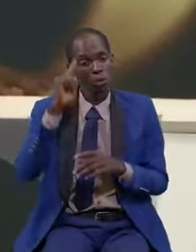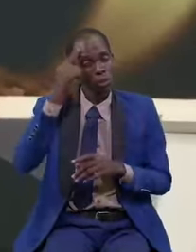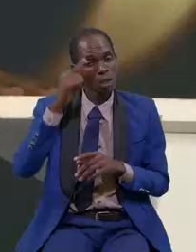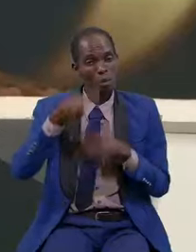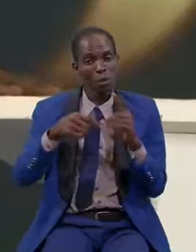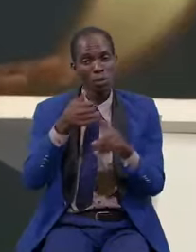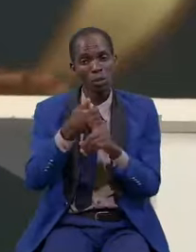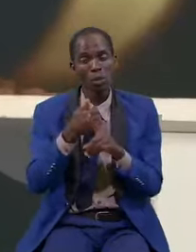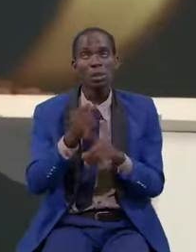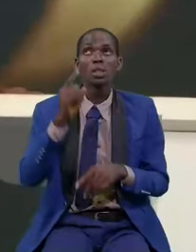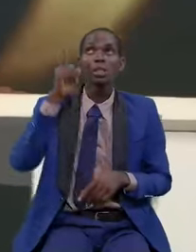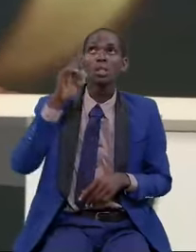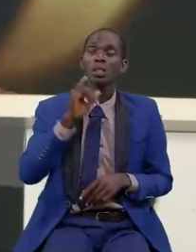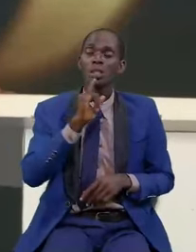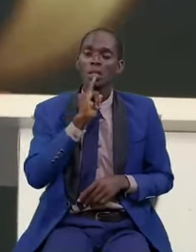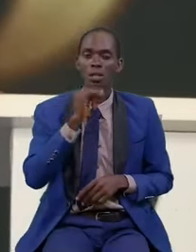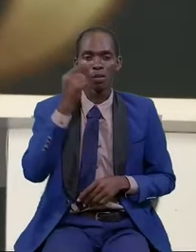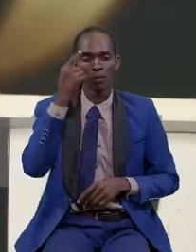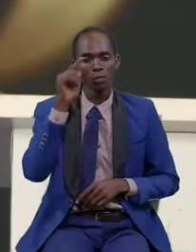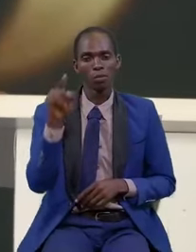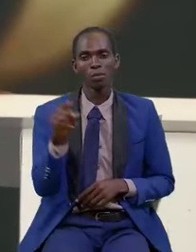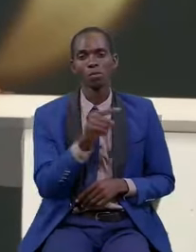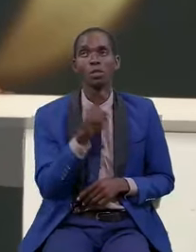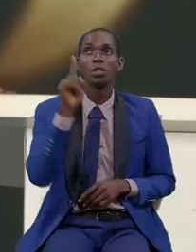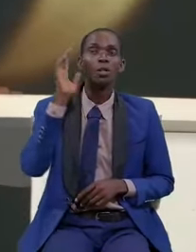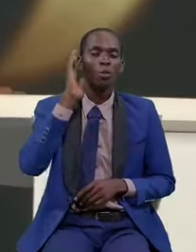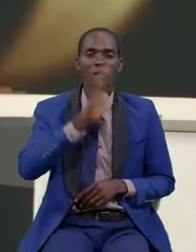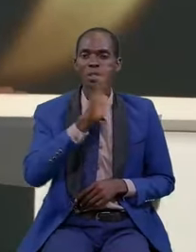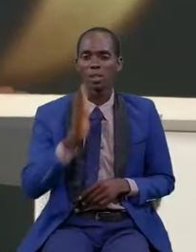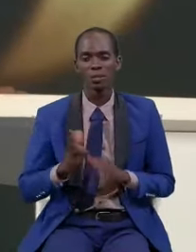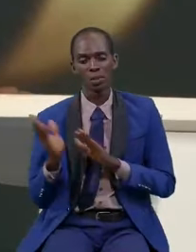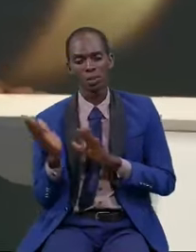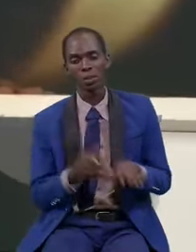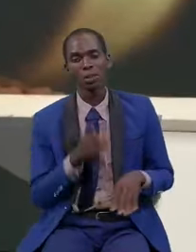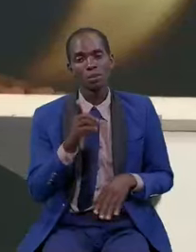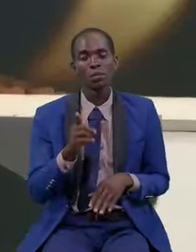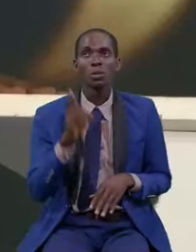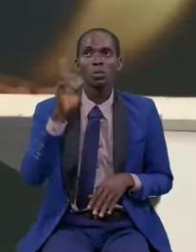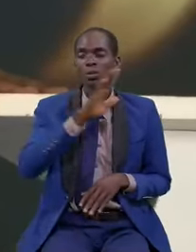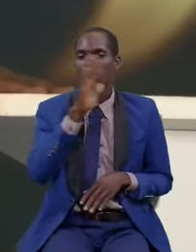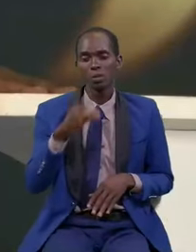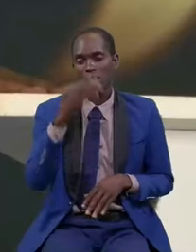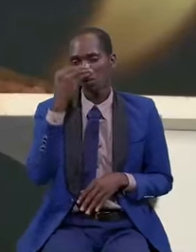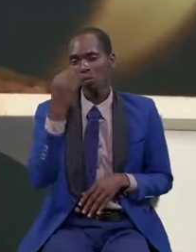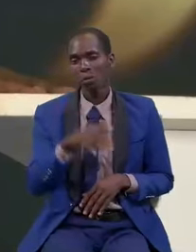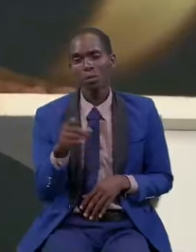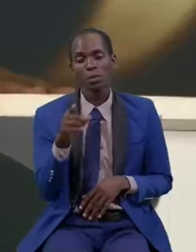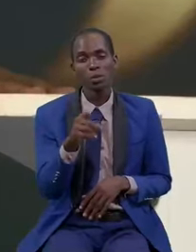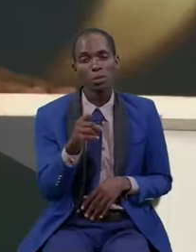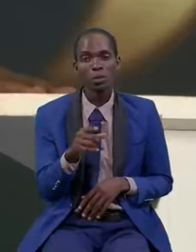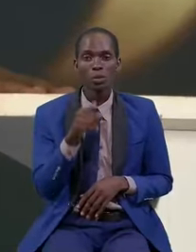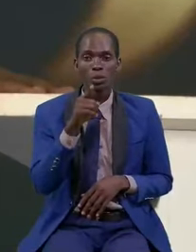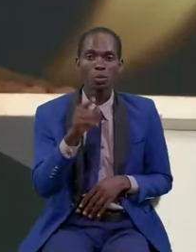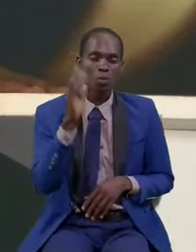et disent de toi, et que tu crois et tu penses de toi-même, il est pour vous. Il ne vous délaissera pas, il ne